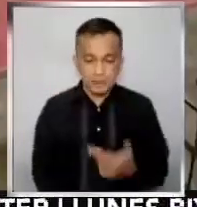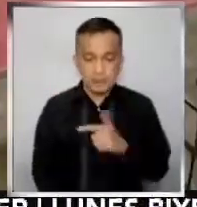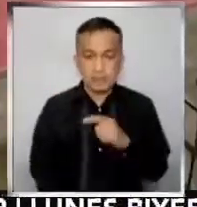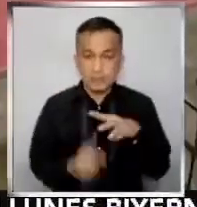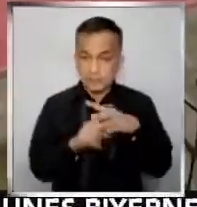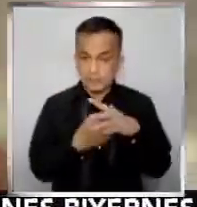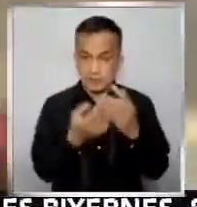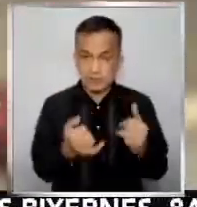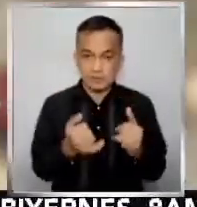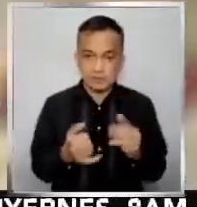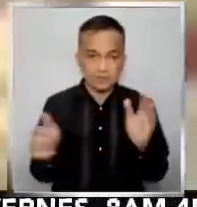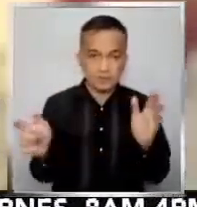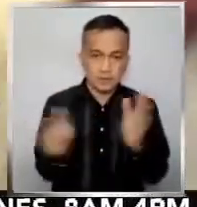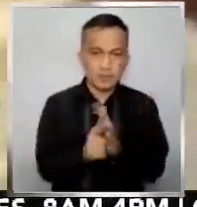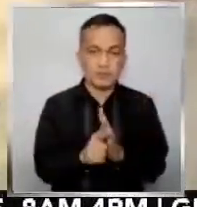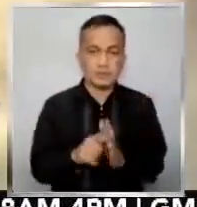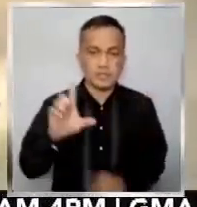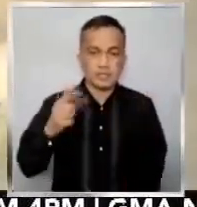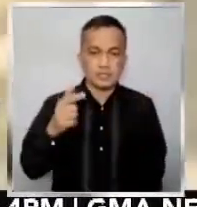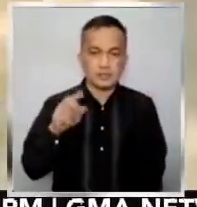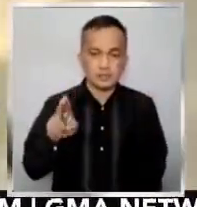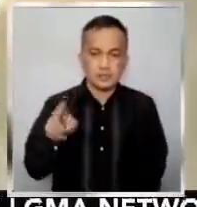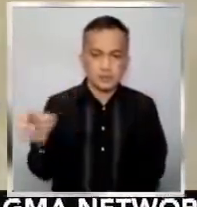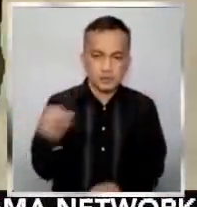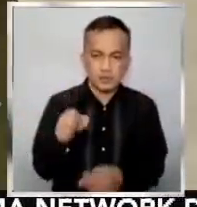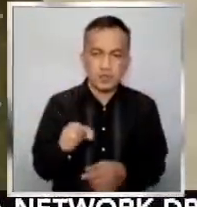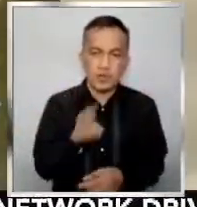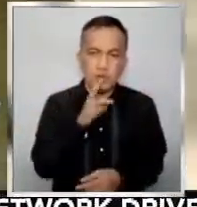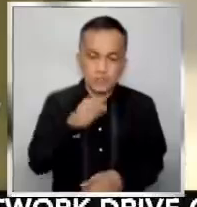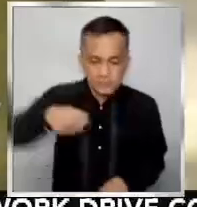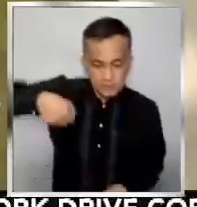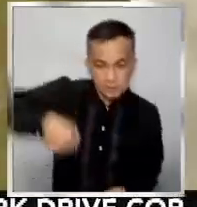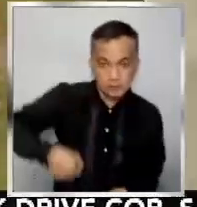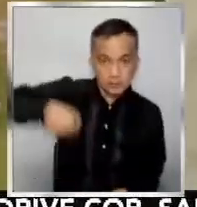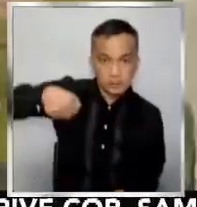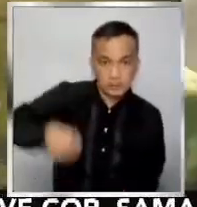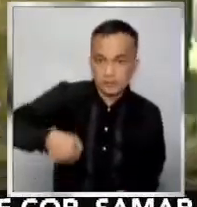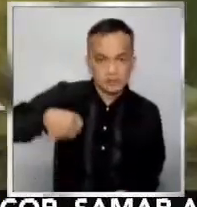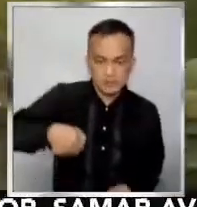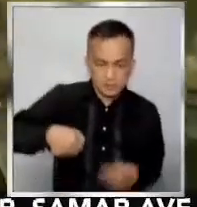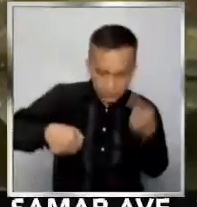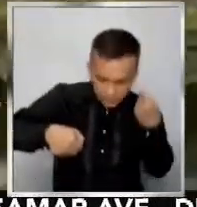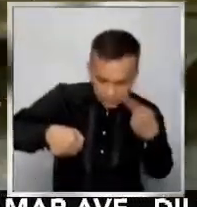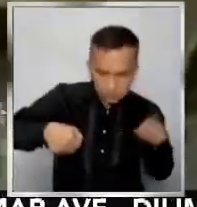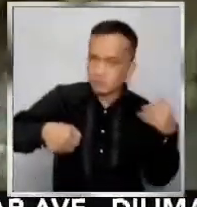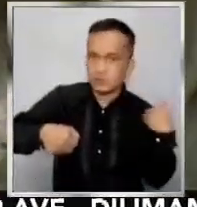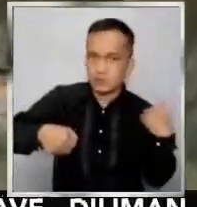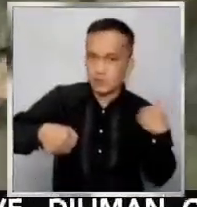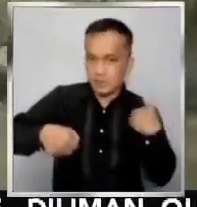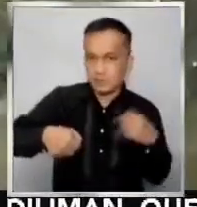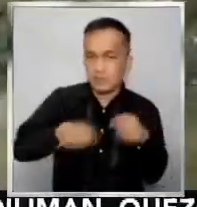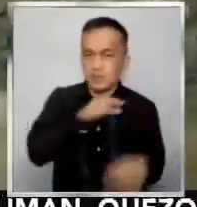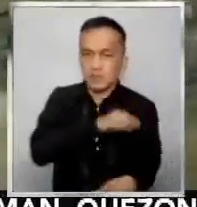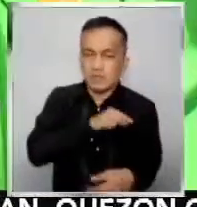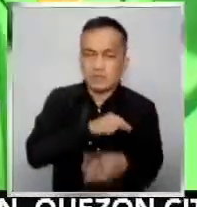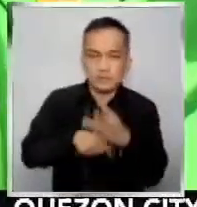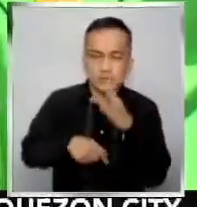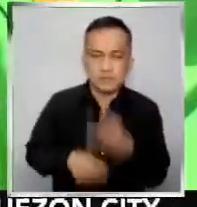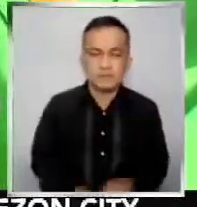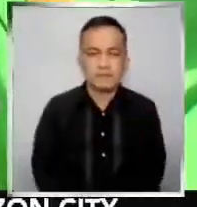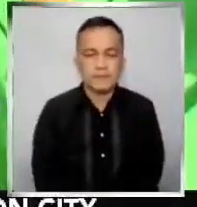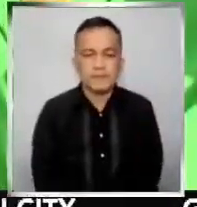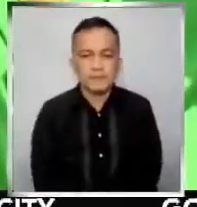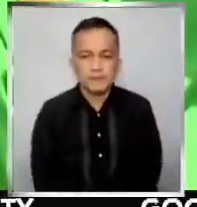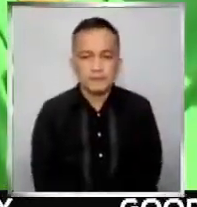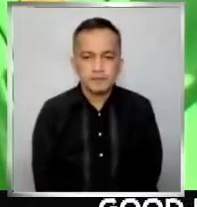na ng provincial government ang pagkuha ng tubig poso habang hindi pa nasusuri ang kalidad ng underground water. Ang panlalawigan